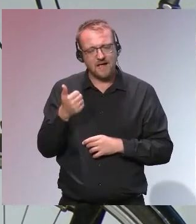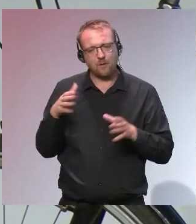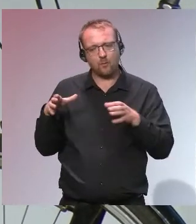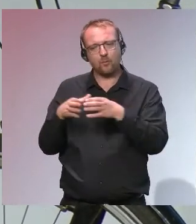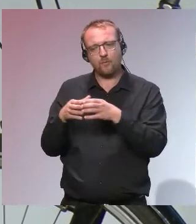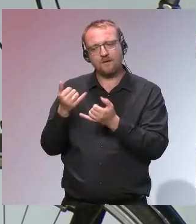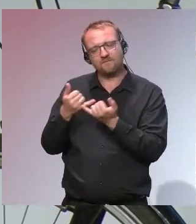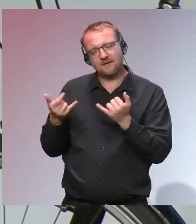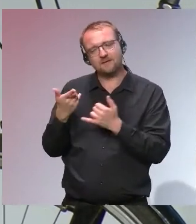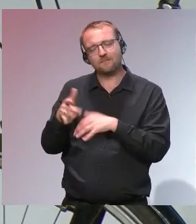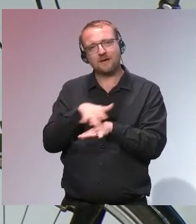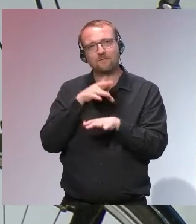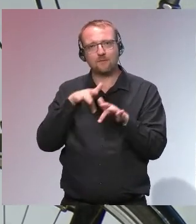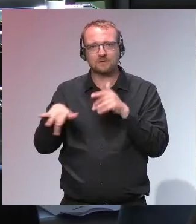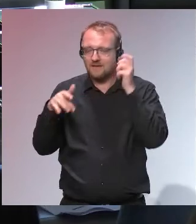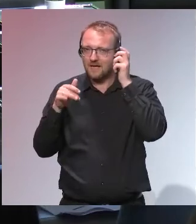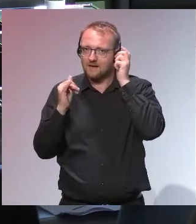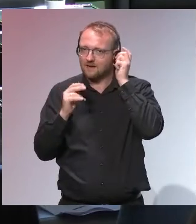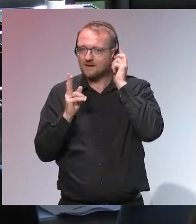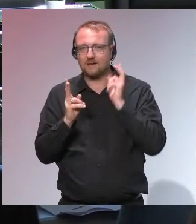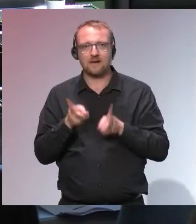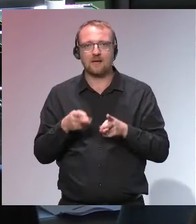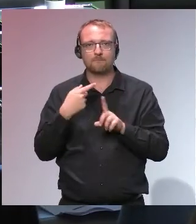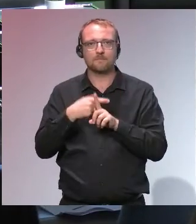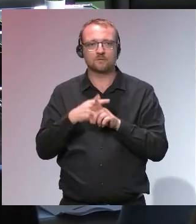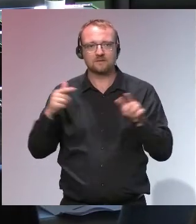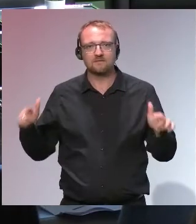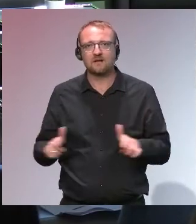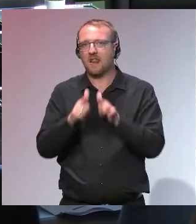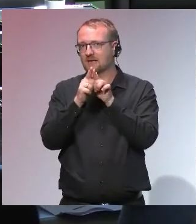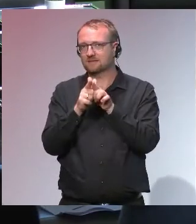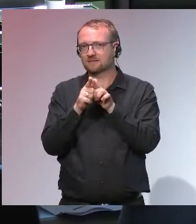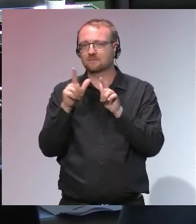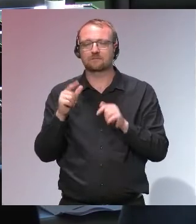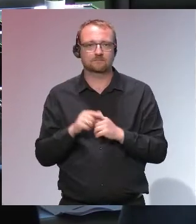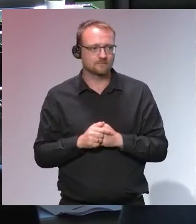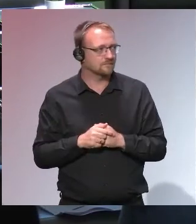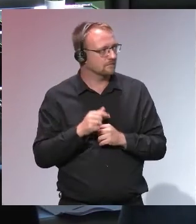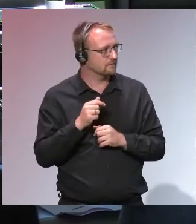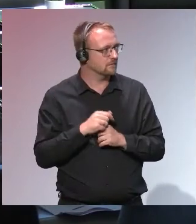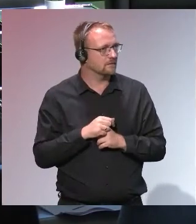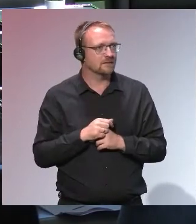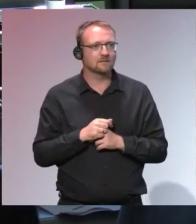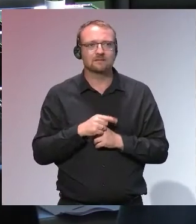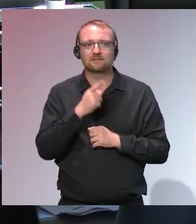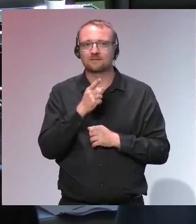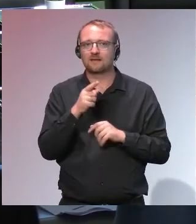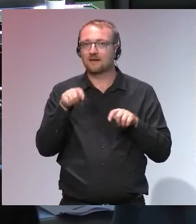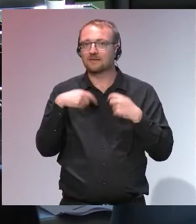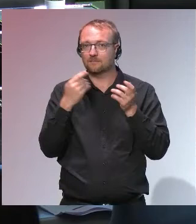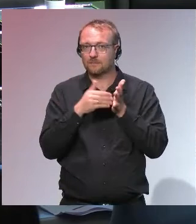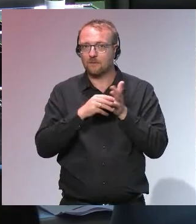Frage der Beteiligung und sozusagen auch natürlich des Engagements als Bestandteil. Bitte schön, noch eine Frage hier aus dieser Reihe,